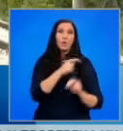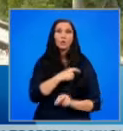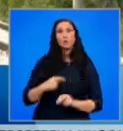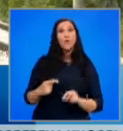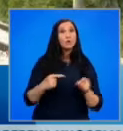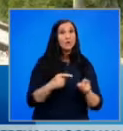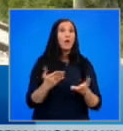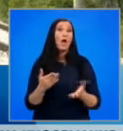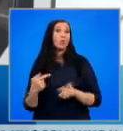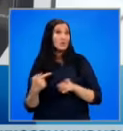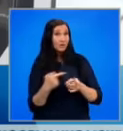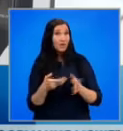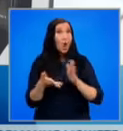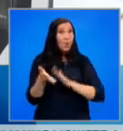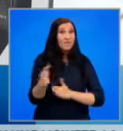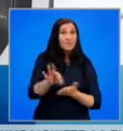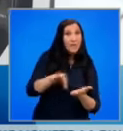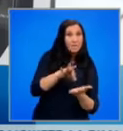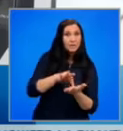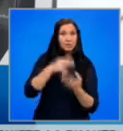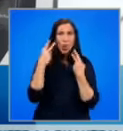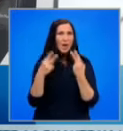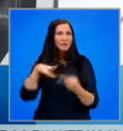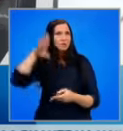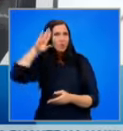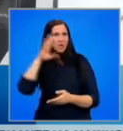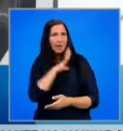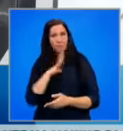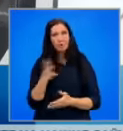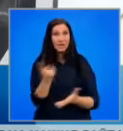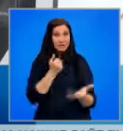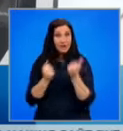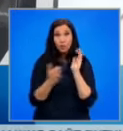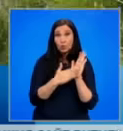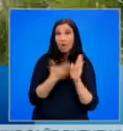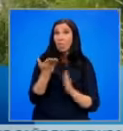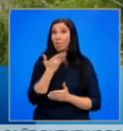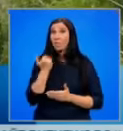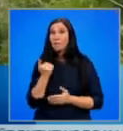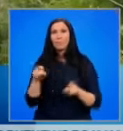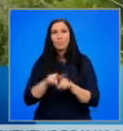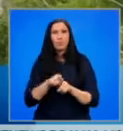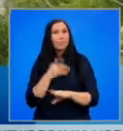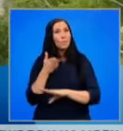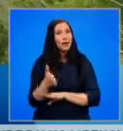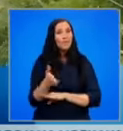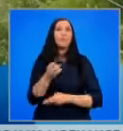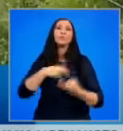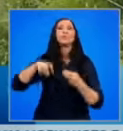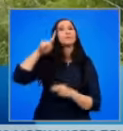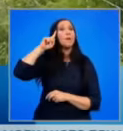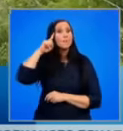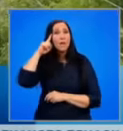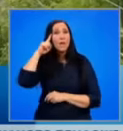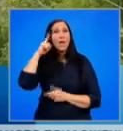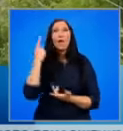отиват на място, се оказва, че служители на борда вече са иззели доказателства, а те нямат такива права. Потърсихме мнението